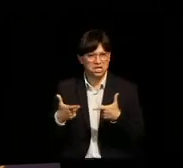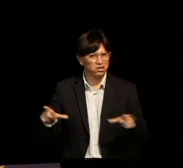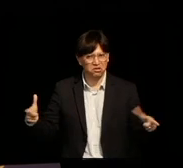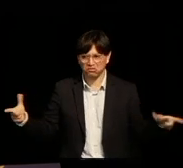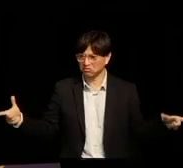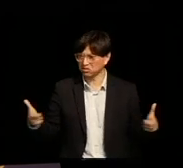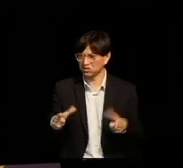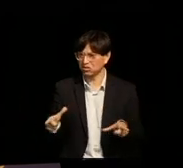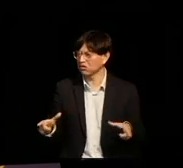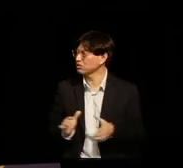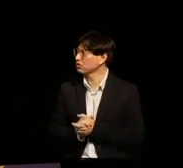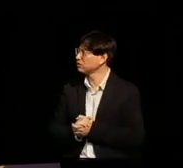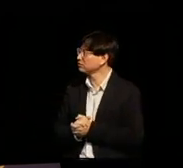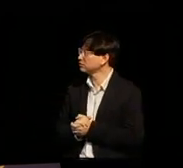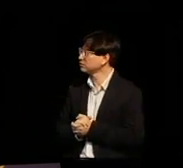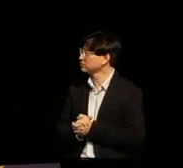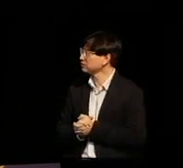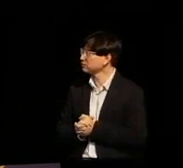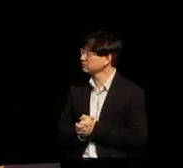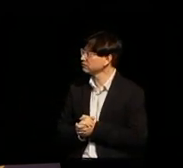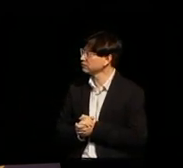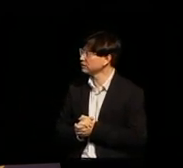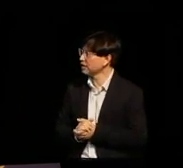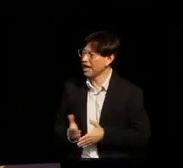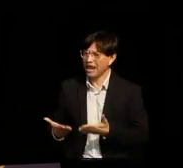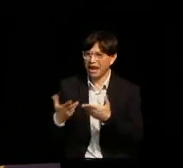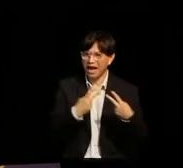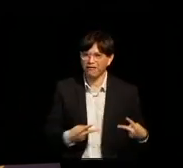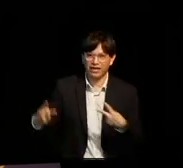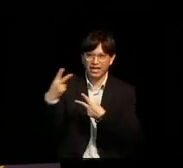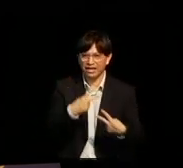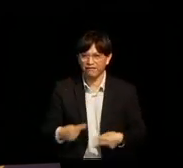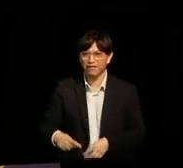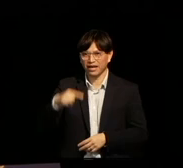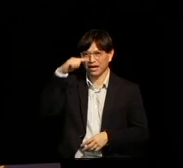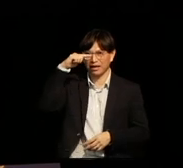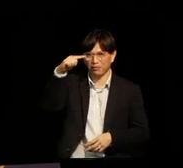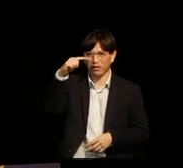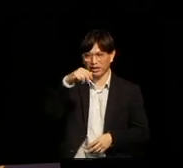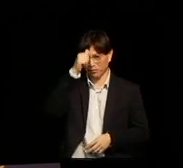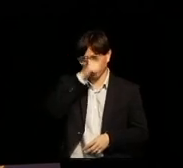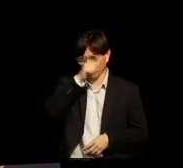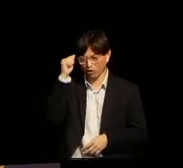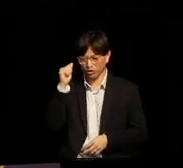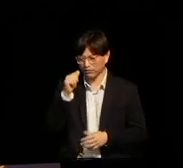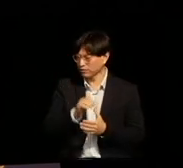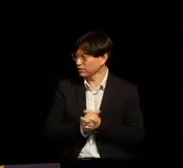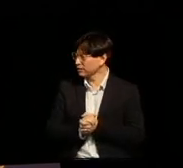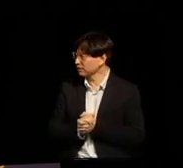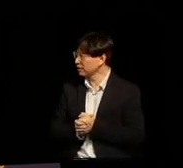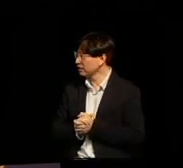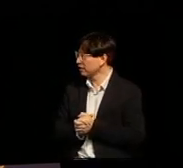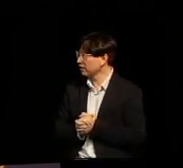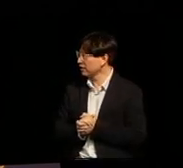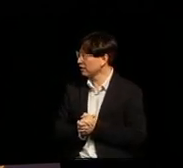decennio per esempio l'esame prima di fare la prima comunione no E pensate che che anche qui c'era No questa cosa perché era